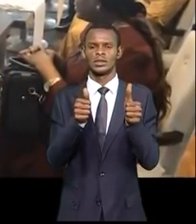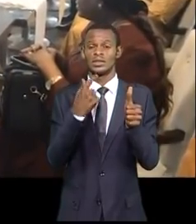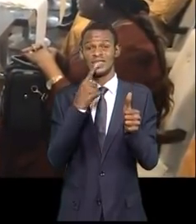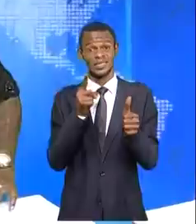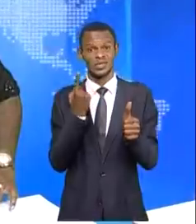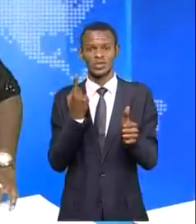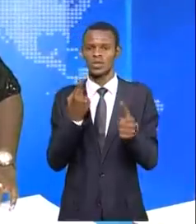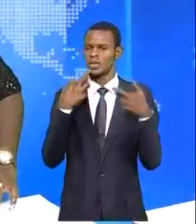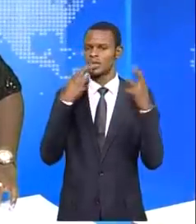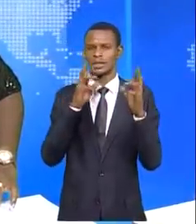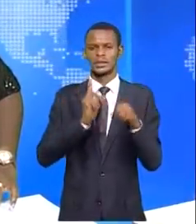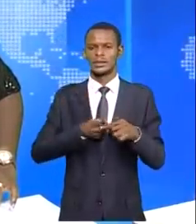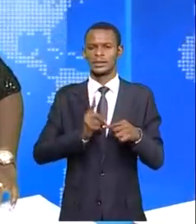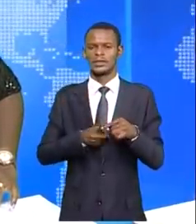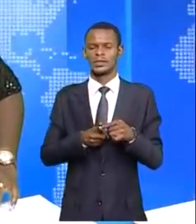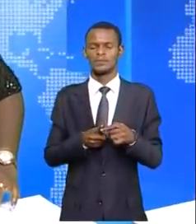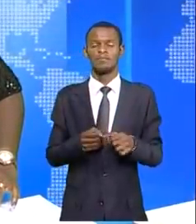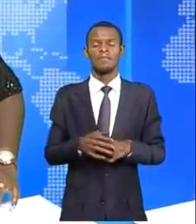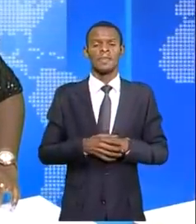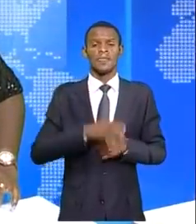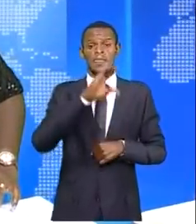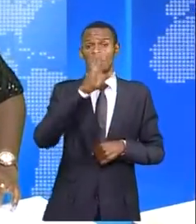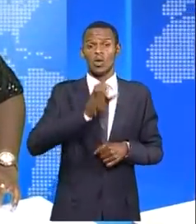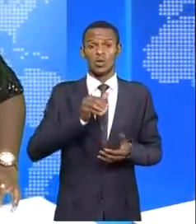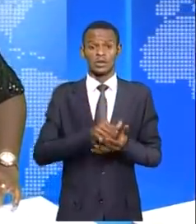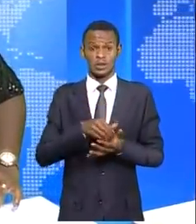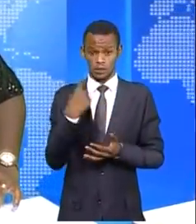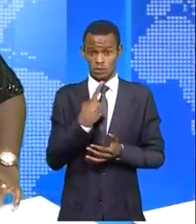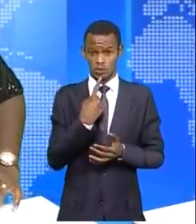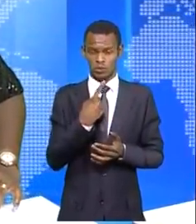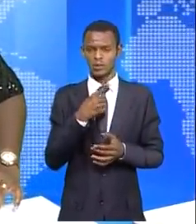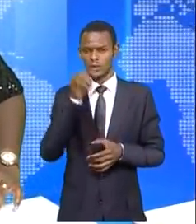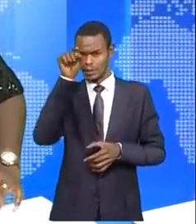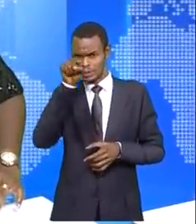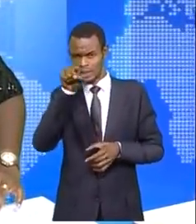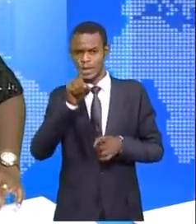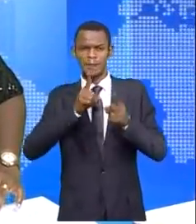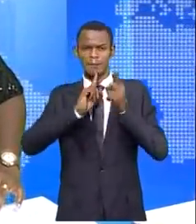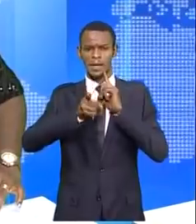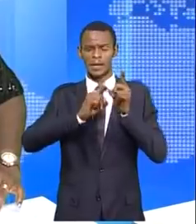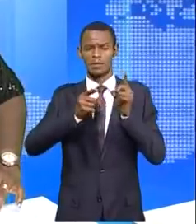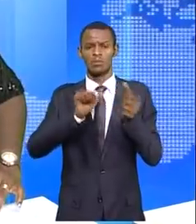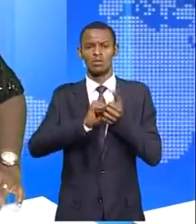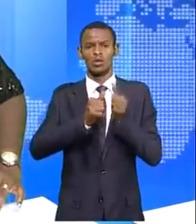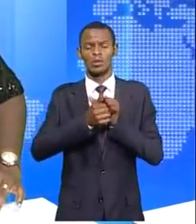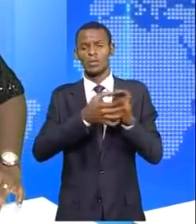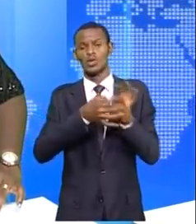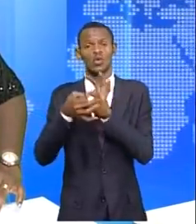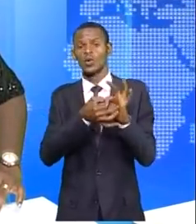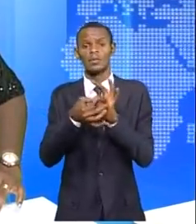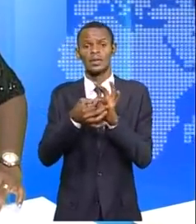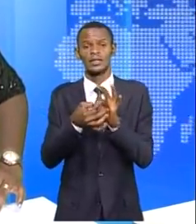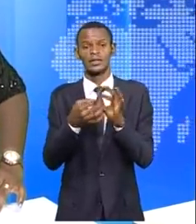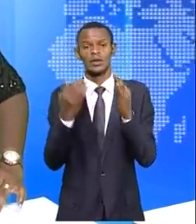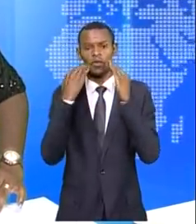défis en reste dans le congo centrale un accord de collaboration qui porte essentiellement sur le dragage du bief maritime entre les